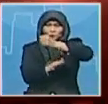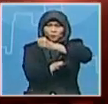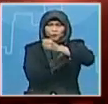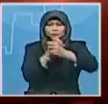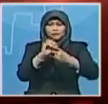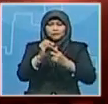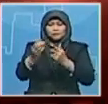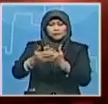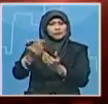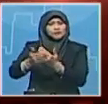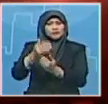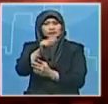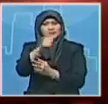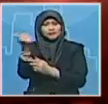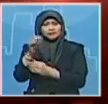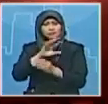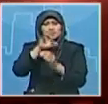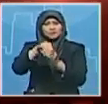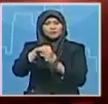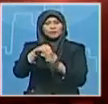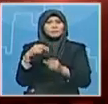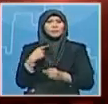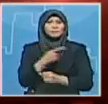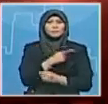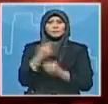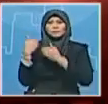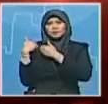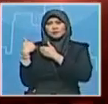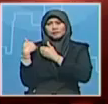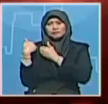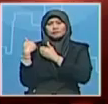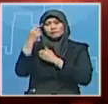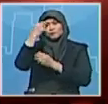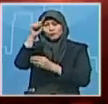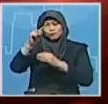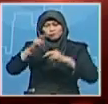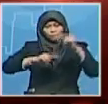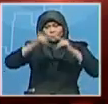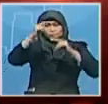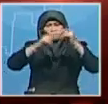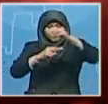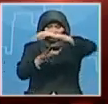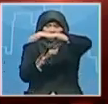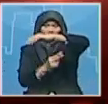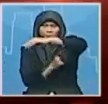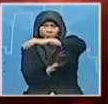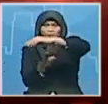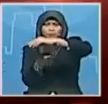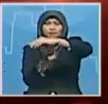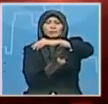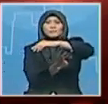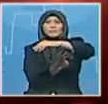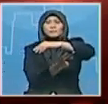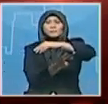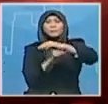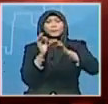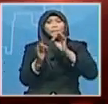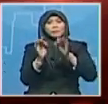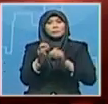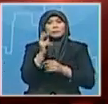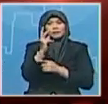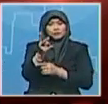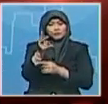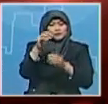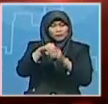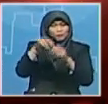ataupun kemudahan-kemudahan lain. Termasuklah kita juga bertanggungjawab dalam membina jambatan dan sebagainya. Dan kalau kita melihat